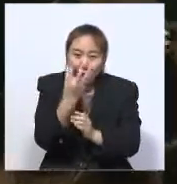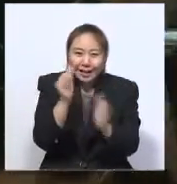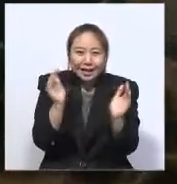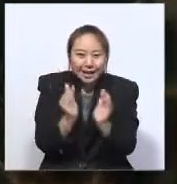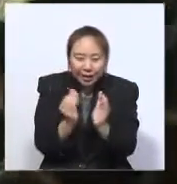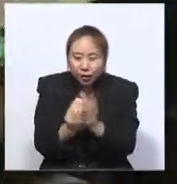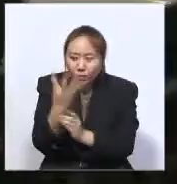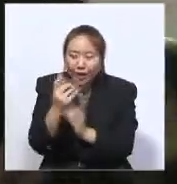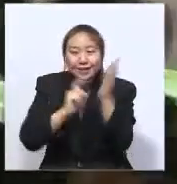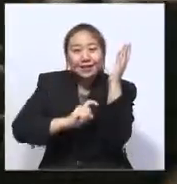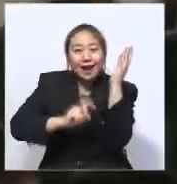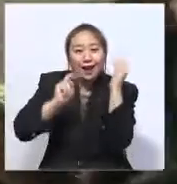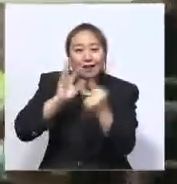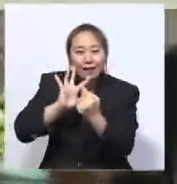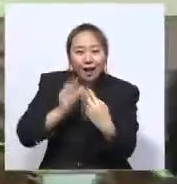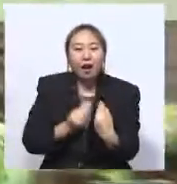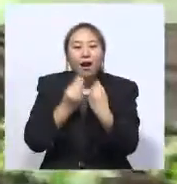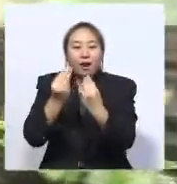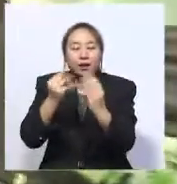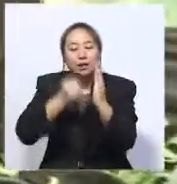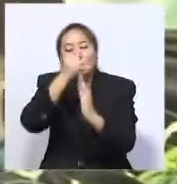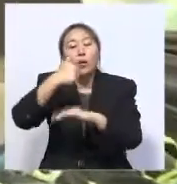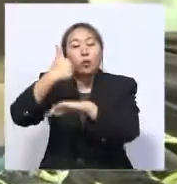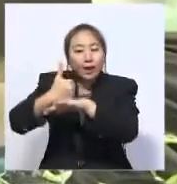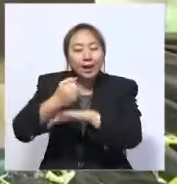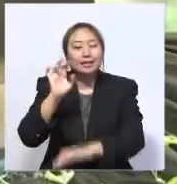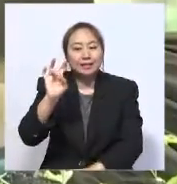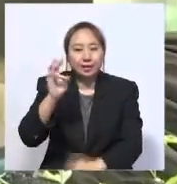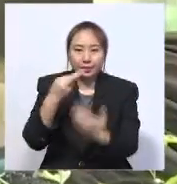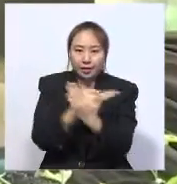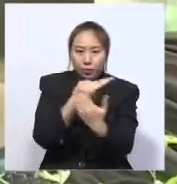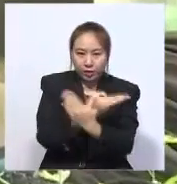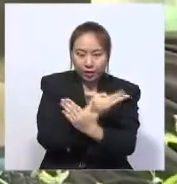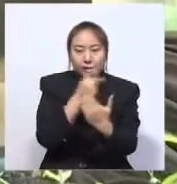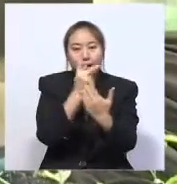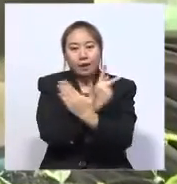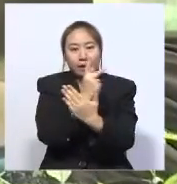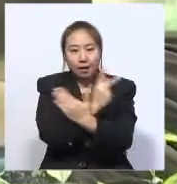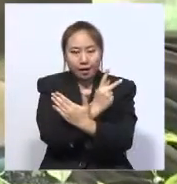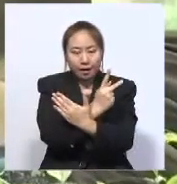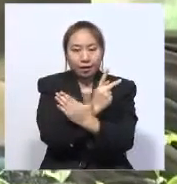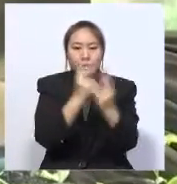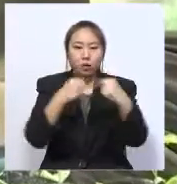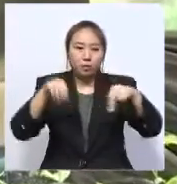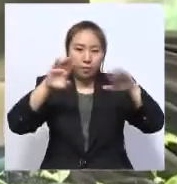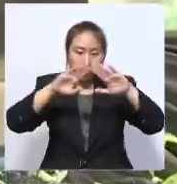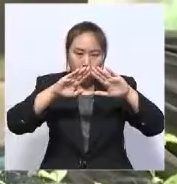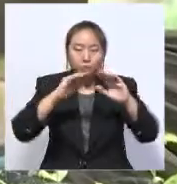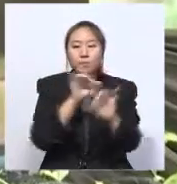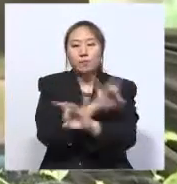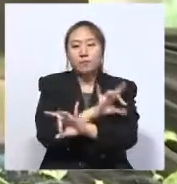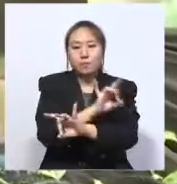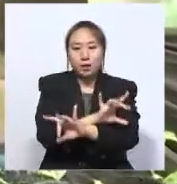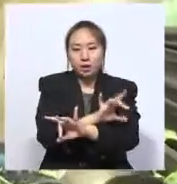ายางนาแก่ผู้ว่าราชการจังหวัด7จังหวัดประกอบด้วยจังหวัดราชบุรีกาญจนบุรีนครปฐมเพชรบุ